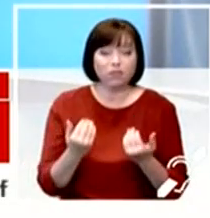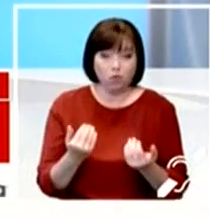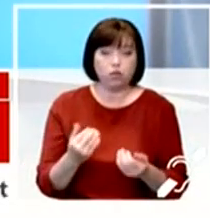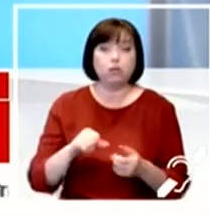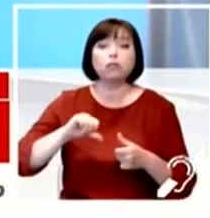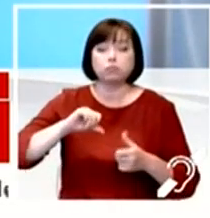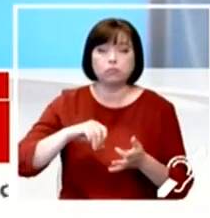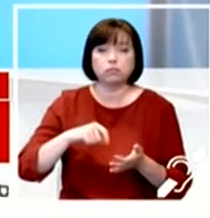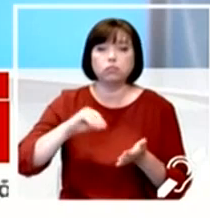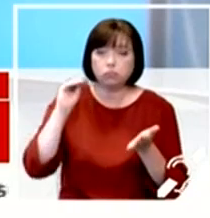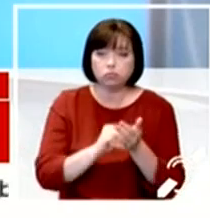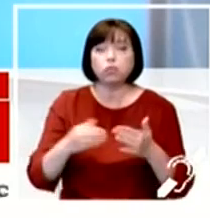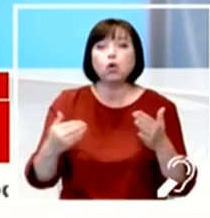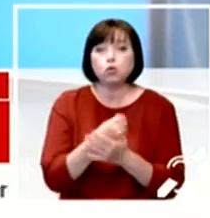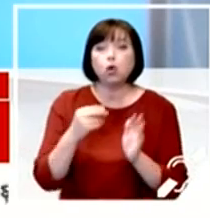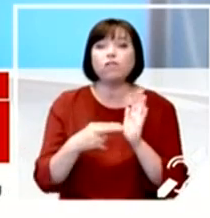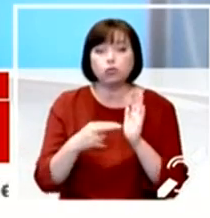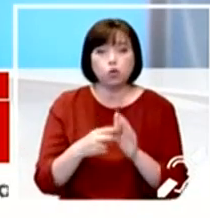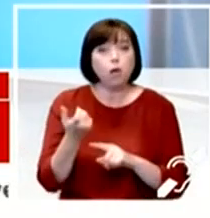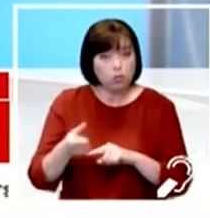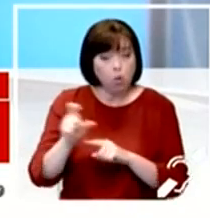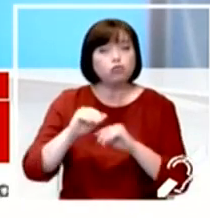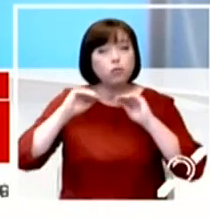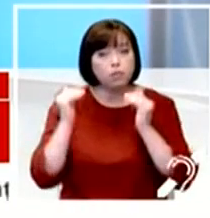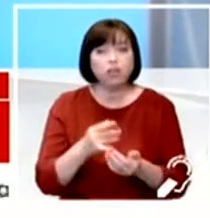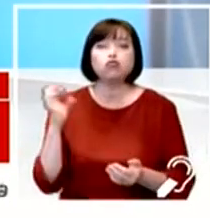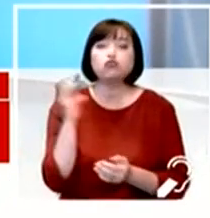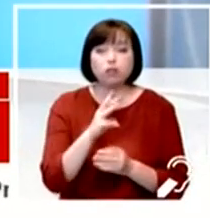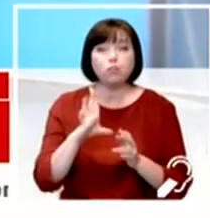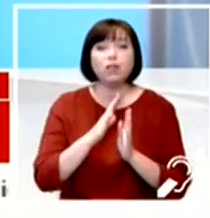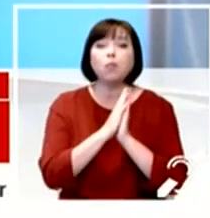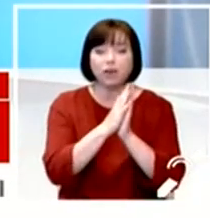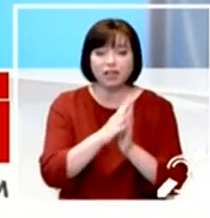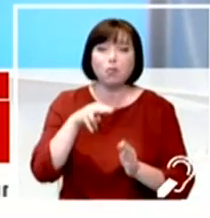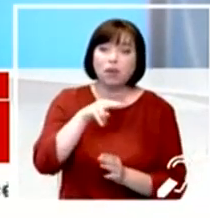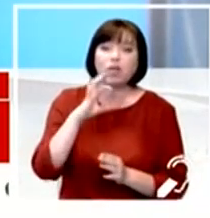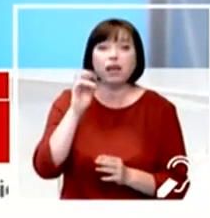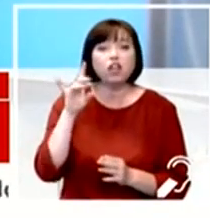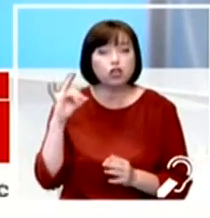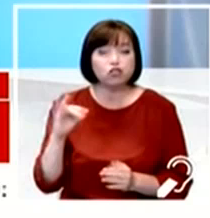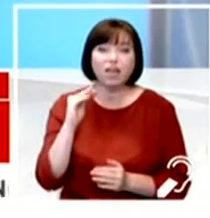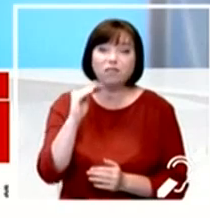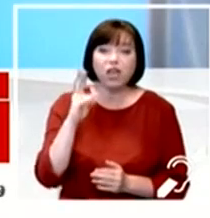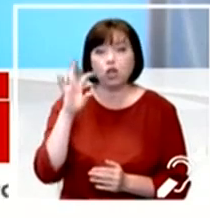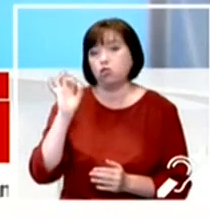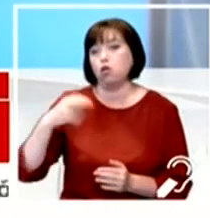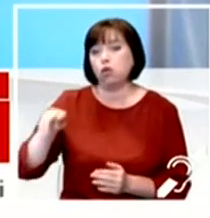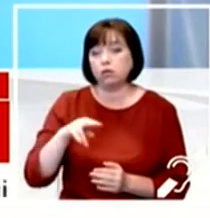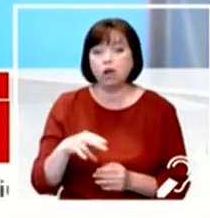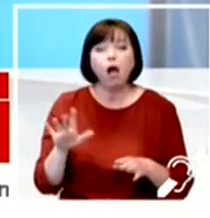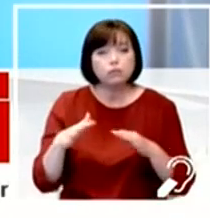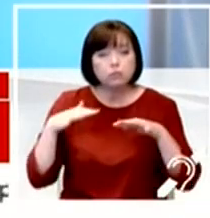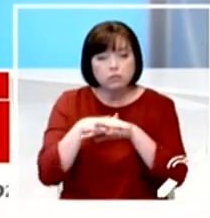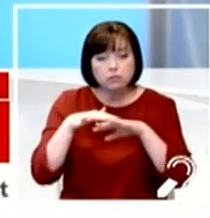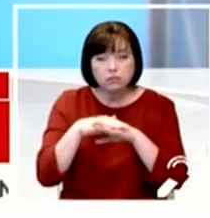a stabilit astăzi noile tarife, cu mult mai mici decât cele solicitate de furnizorii Premier Energy și Feyenoord. Un calcul